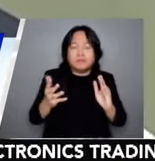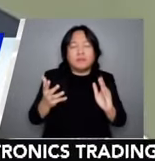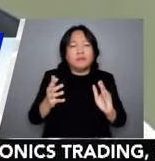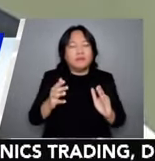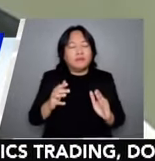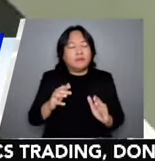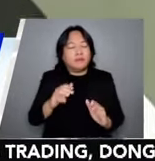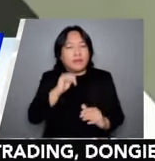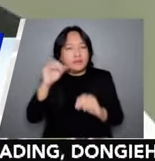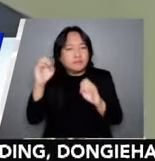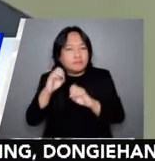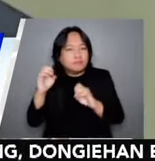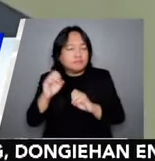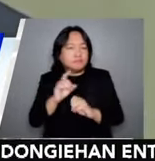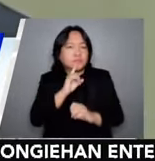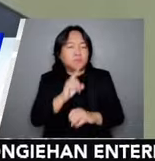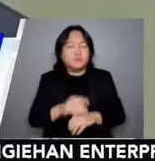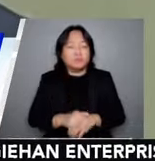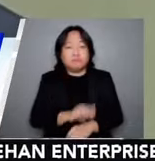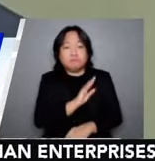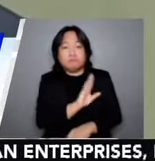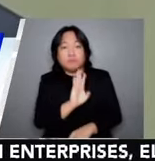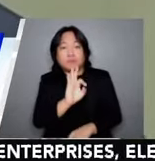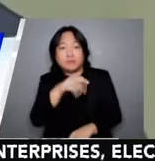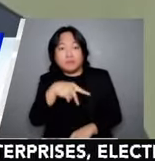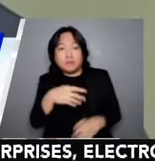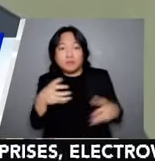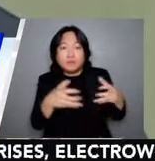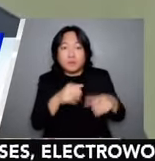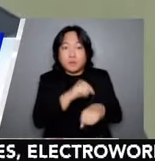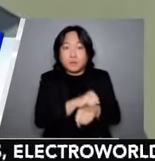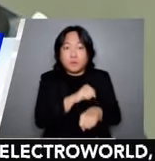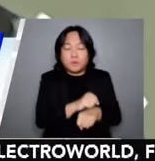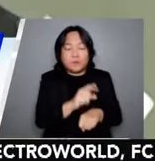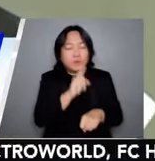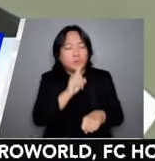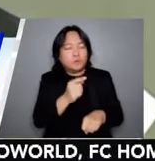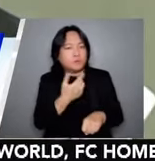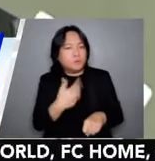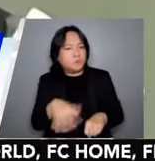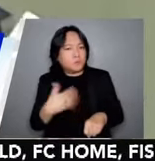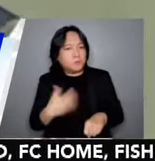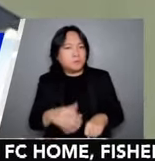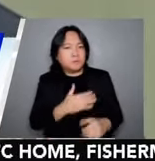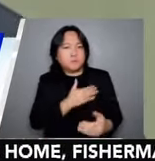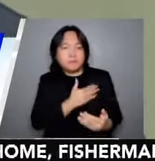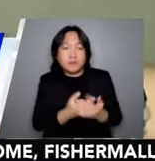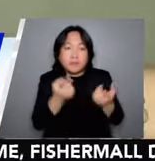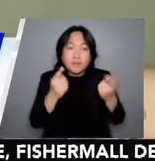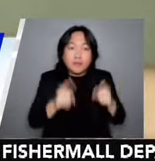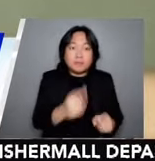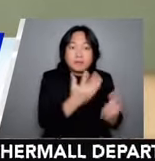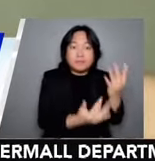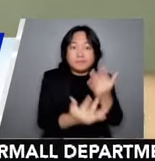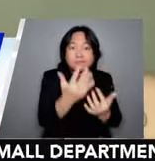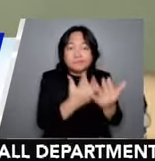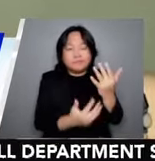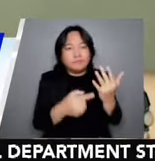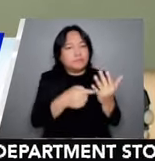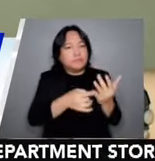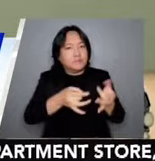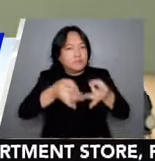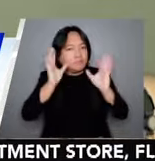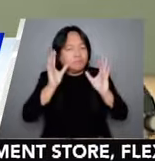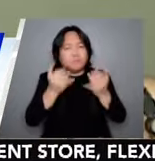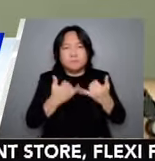fire volunteer sa Bureau of Fire at sa government tuwing may mga sakuna at may lalo na kung sunog. Pero siyempre,